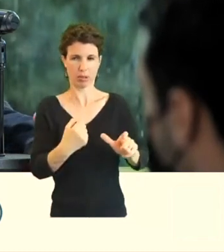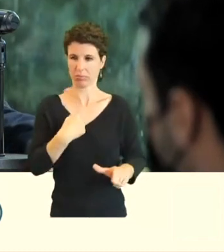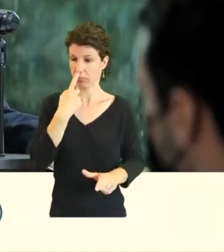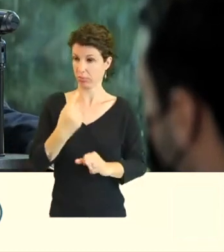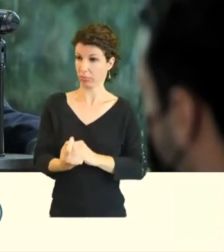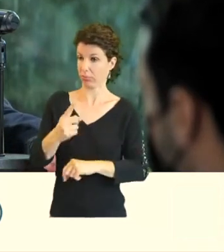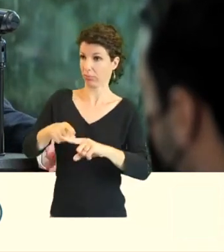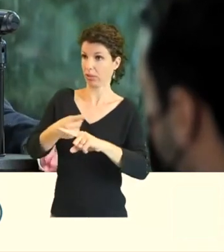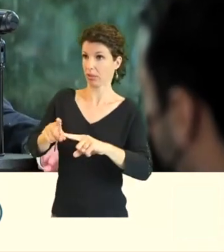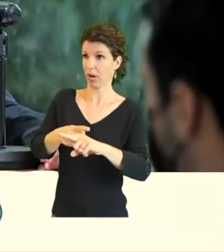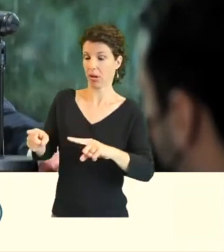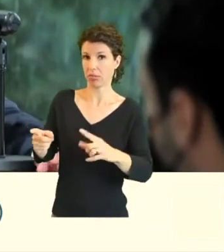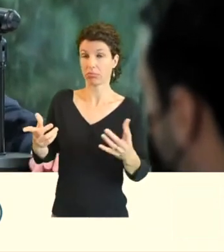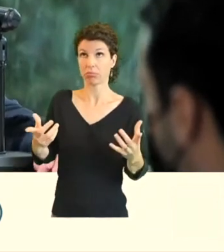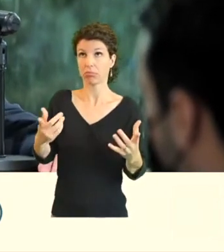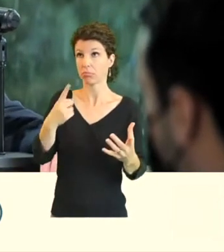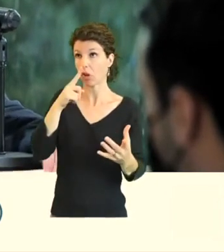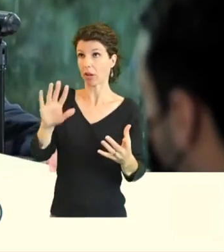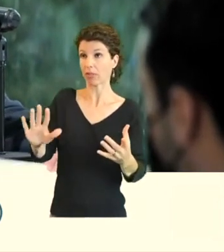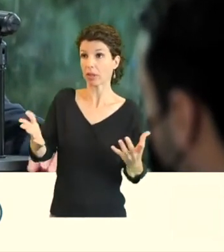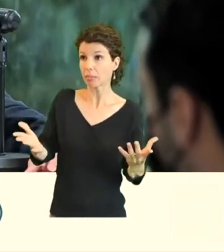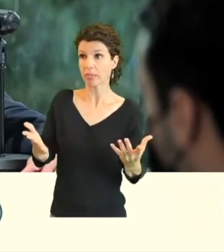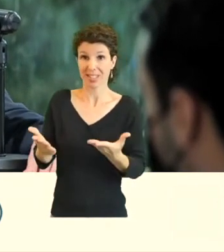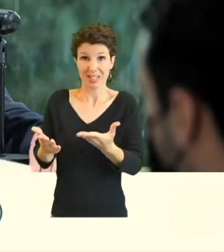C'est le meilleur moyen d'accélérer et de